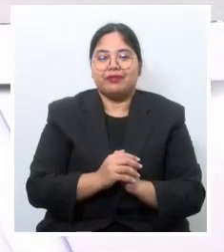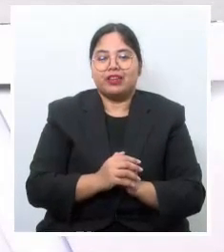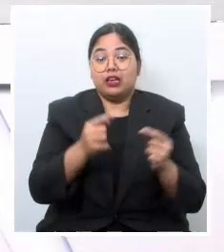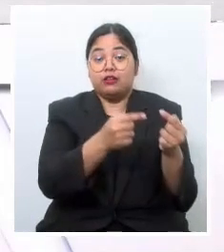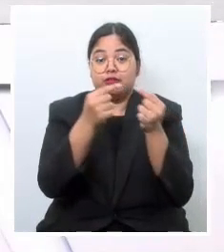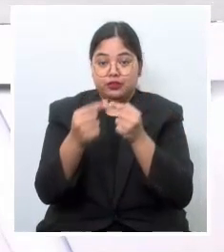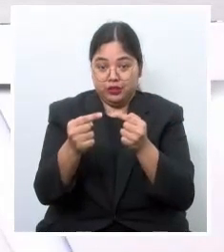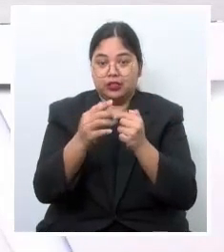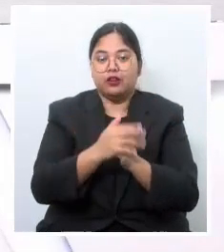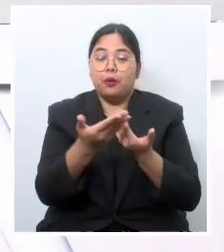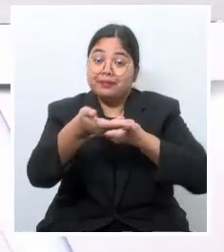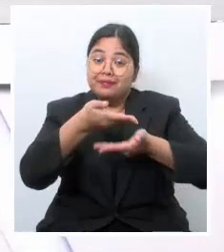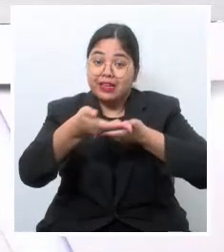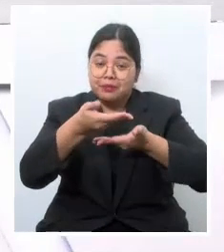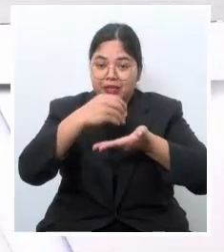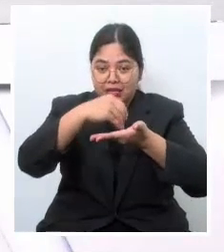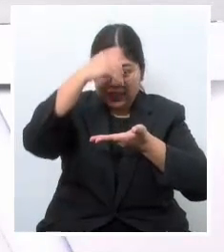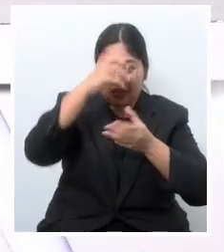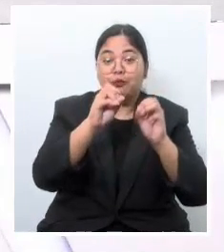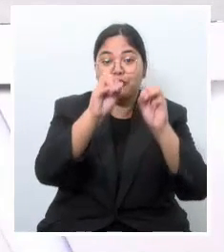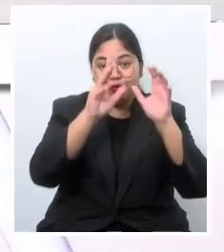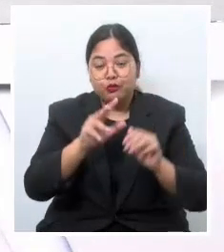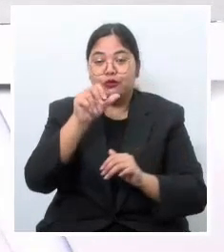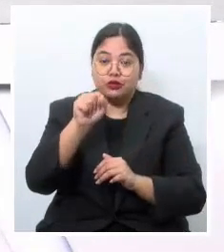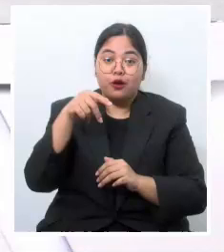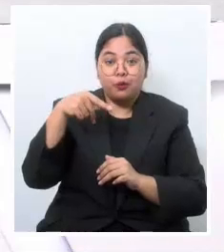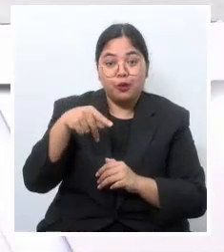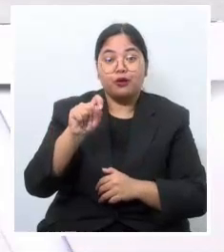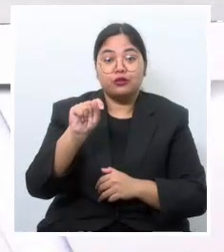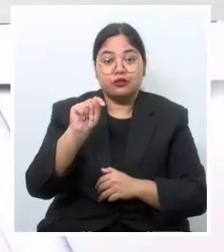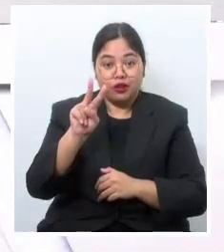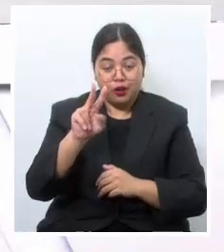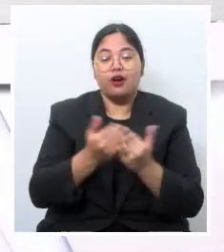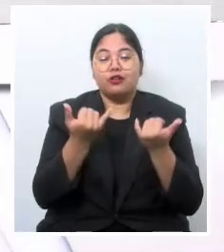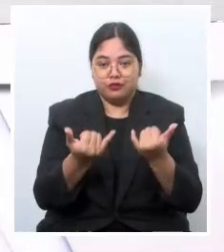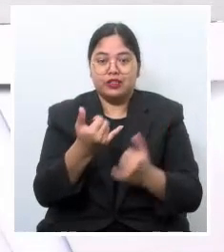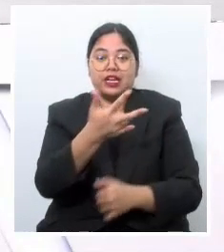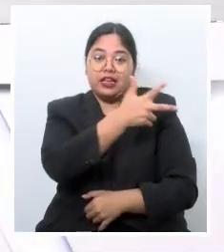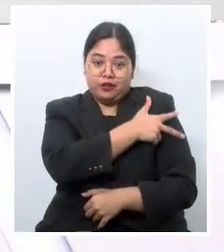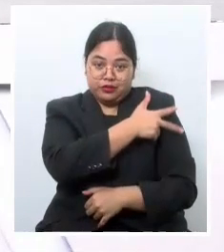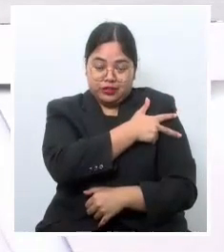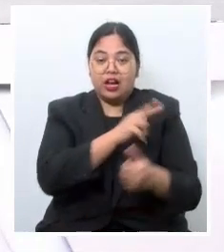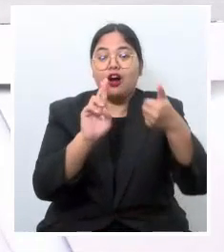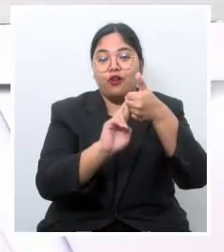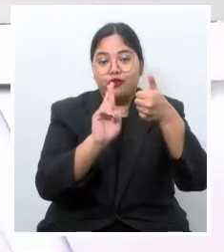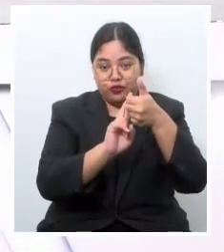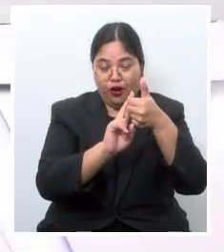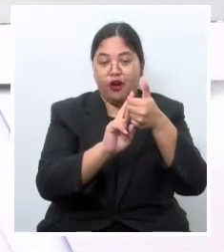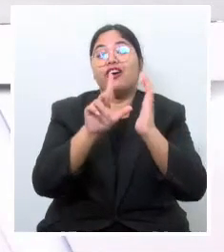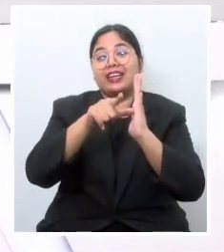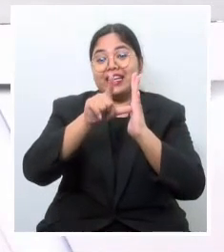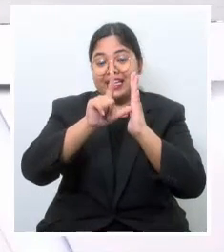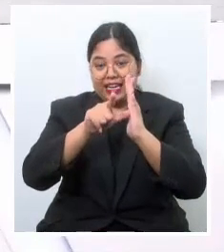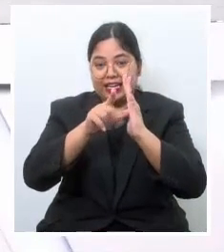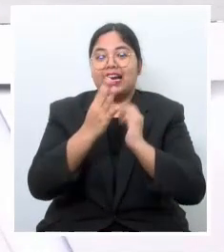นะคะกับช่วงแลกเปลี่ยนเรียนรู้กับครูสปฐค่ะซึ่งในวันนี้นะคะท่านดรเกตทิพย์สุภาวิตารองเลขาธิการคณะกรรมการการศึกษาขั้น